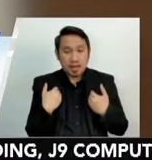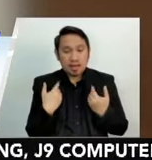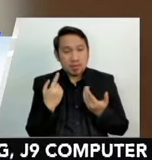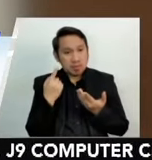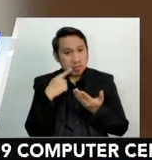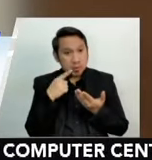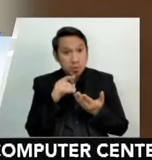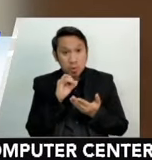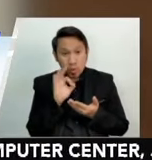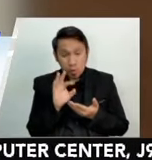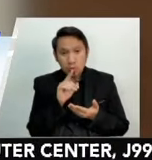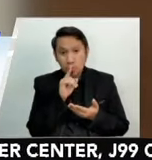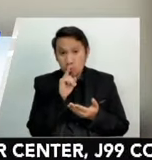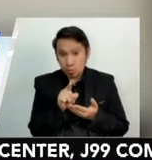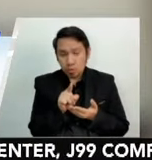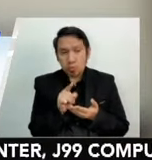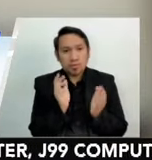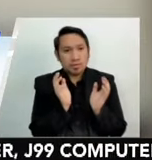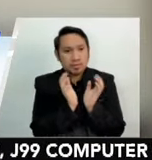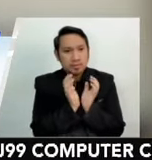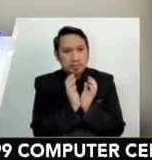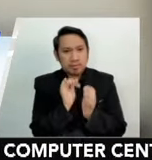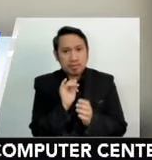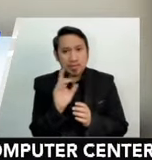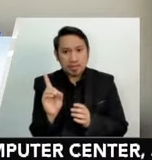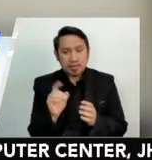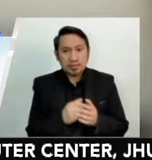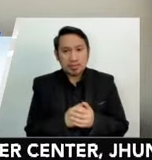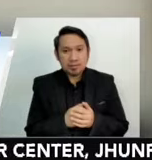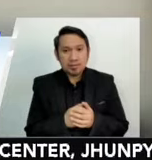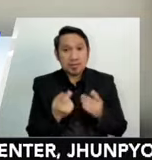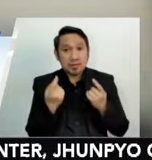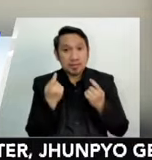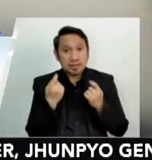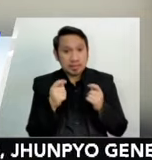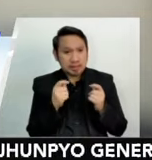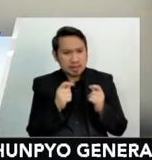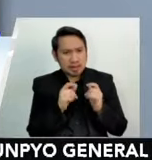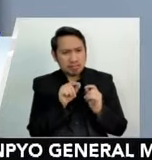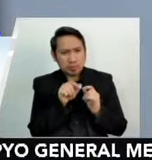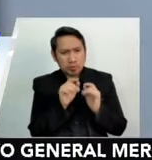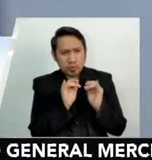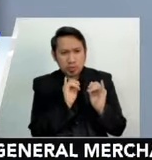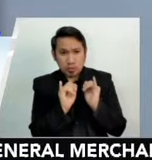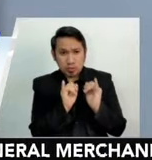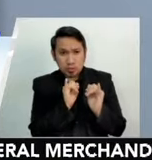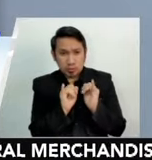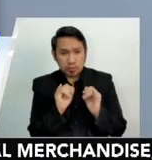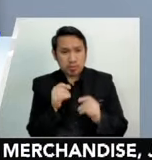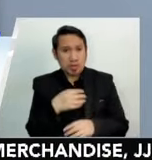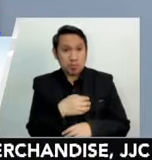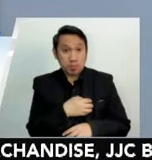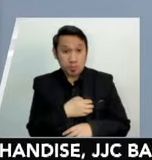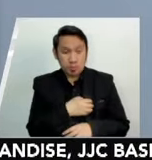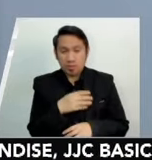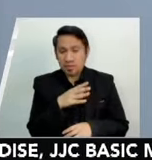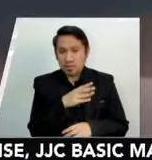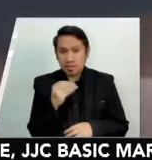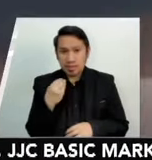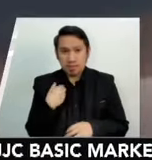ang PWD ID. Sinisika pa ng GMA Integrated News na makuha ang pahayag ng pulisya at mga naarestong